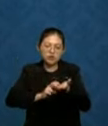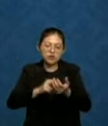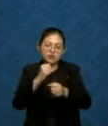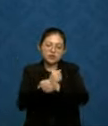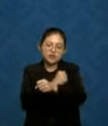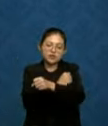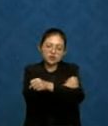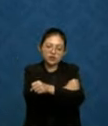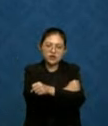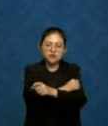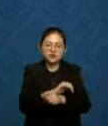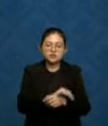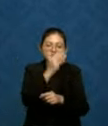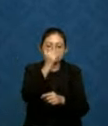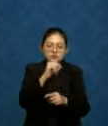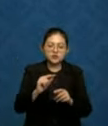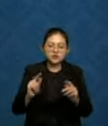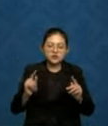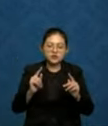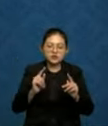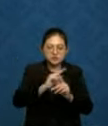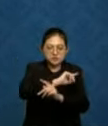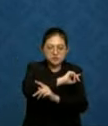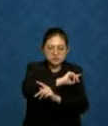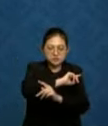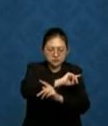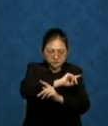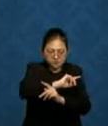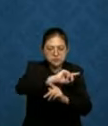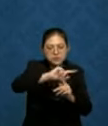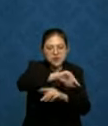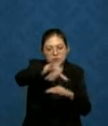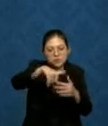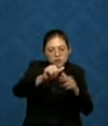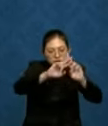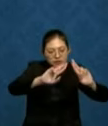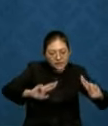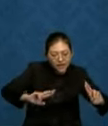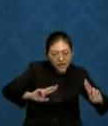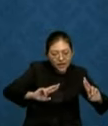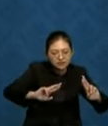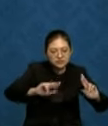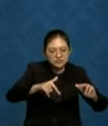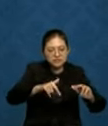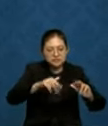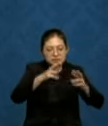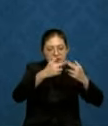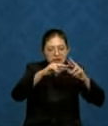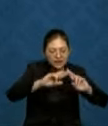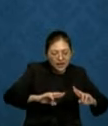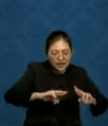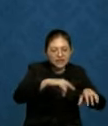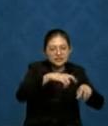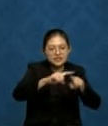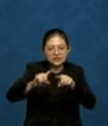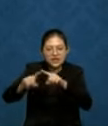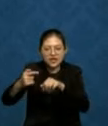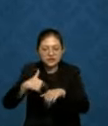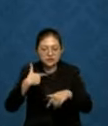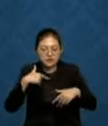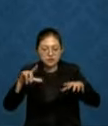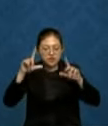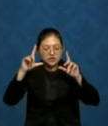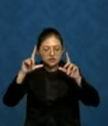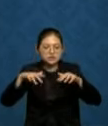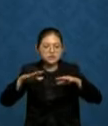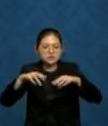งานครับเพื่อให้การประกอบอาชีพเพียงพอต่อความต้องการของตลาดท่านประธานครับทั้งหมดนี้ล้วน